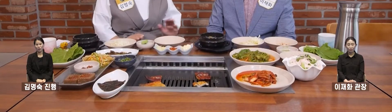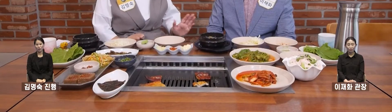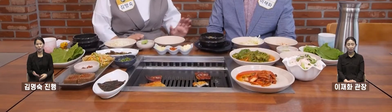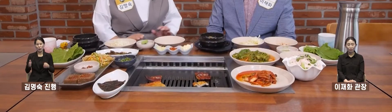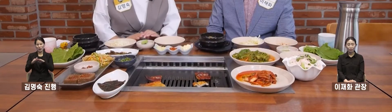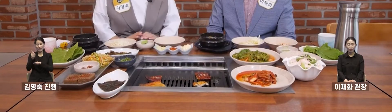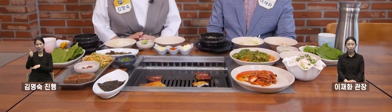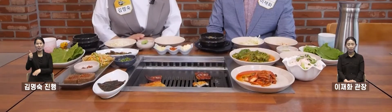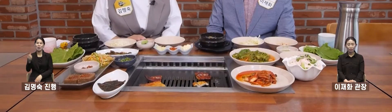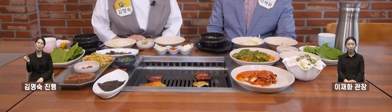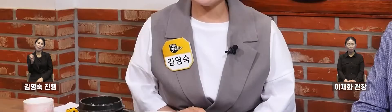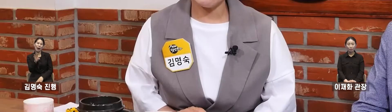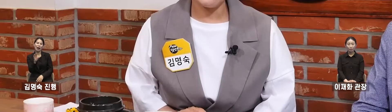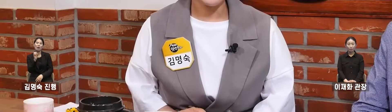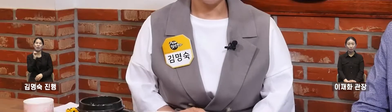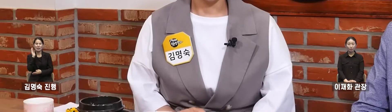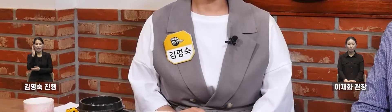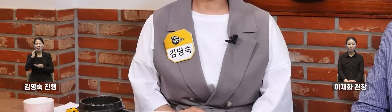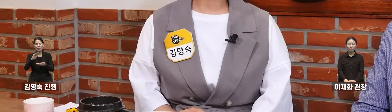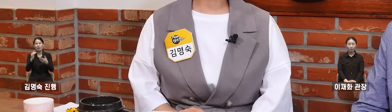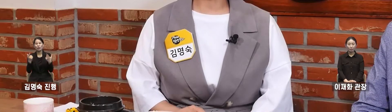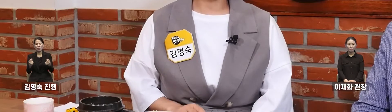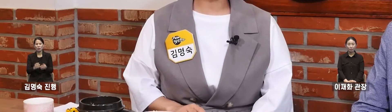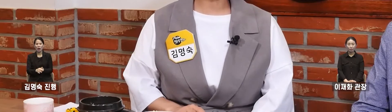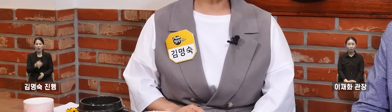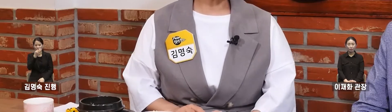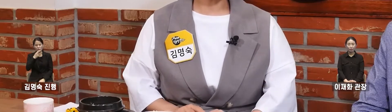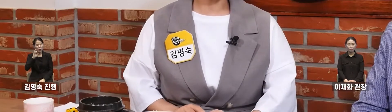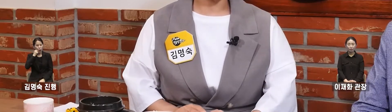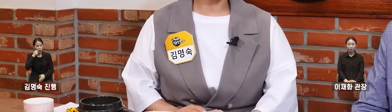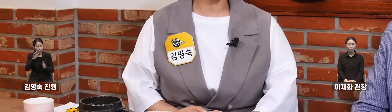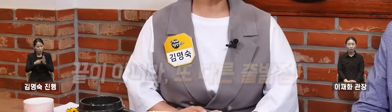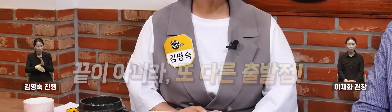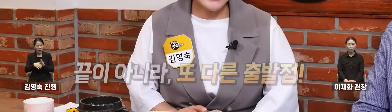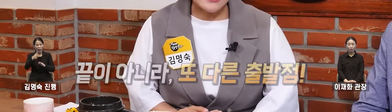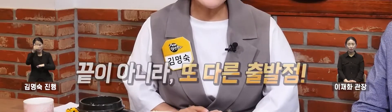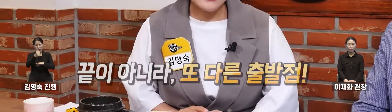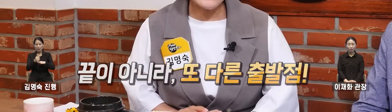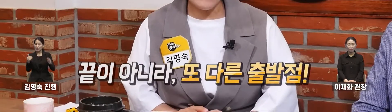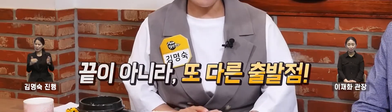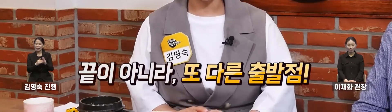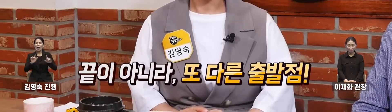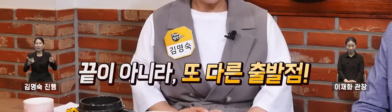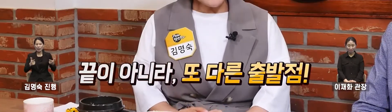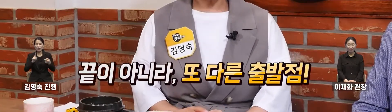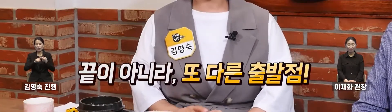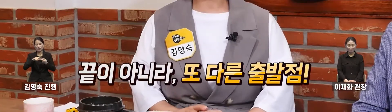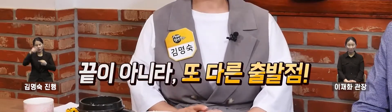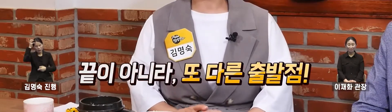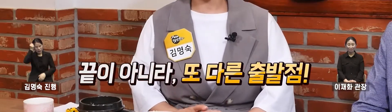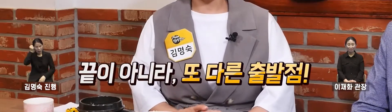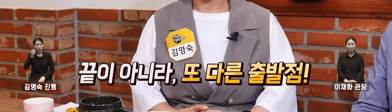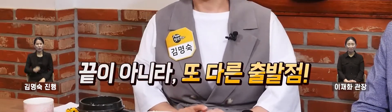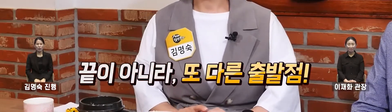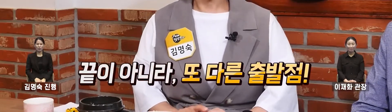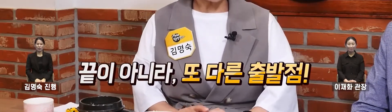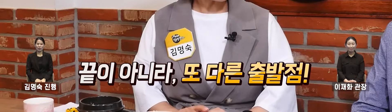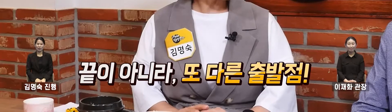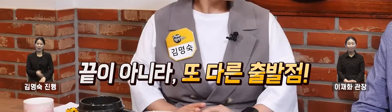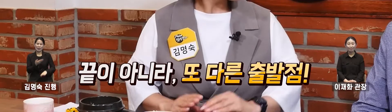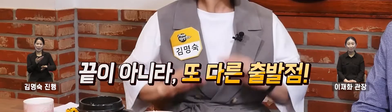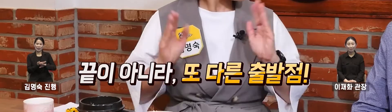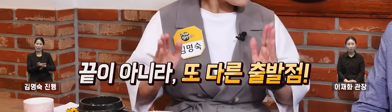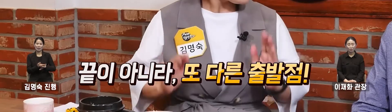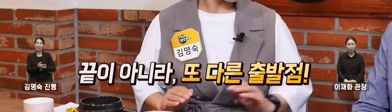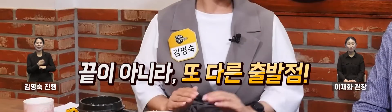그냥 관장님이 말씀하신 것처럼 어떤 힘들고 어려운 일 있을 때 그게 끝이 아니라는 거 꼭 기억하시고요. 또